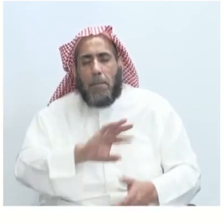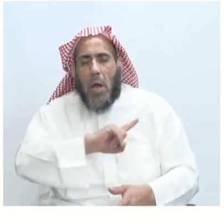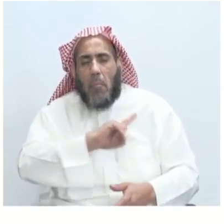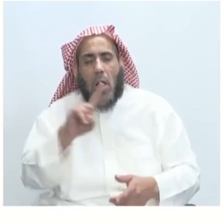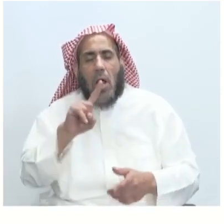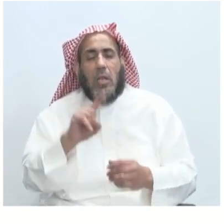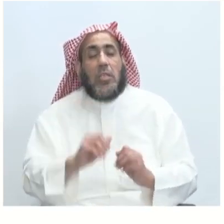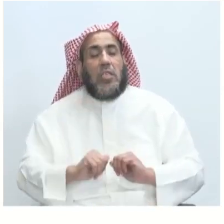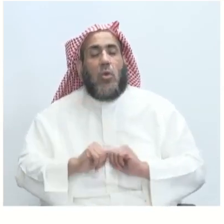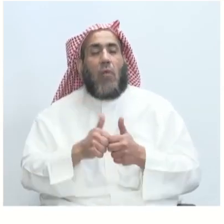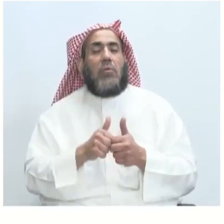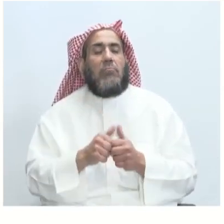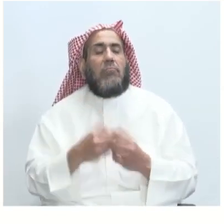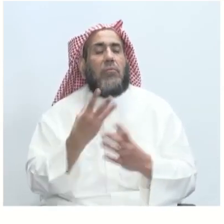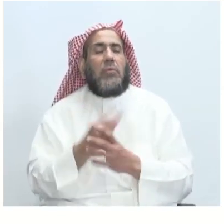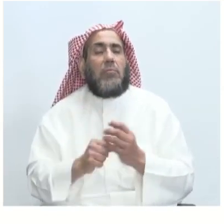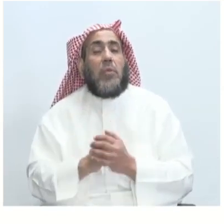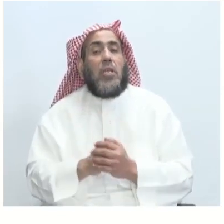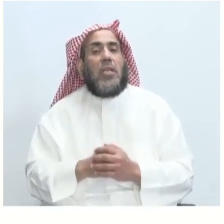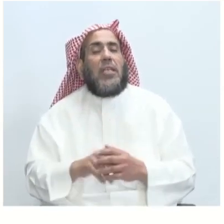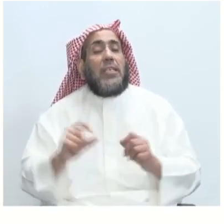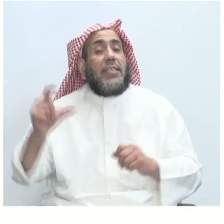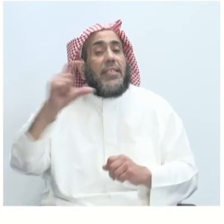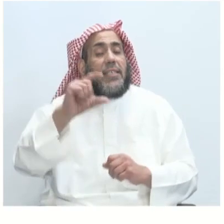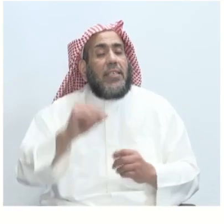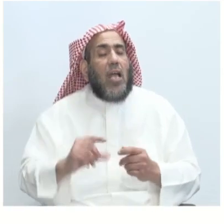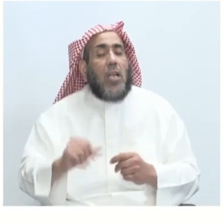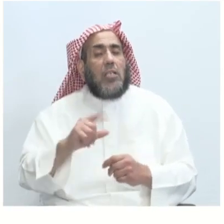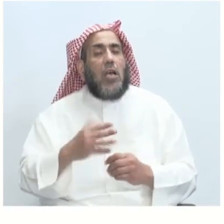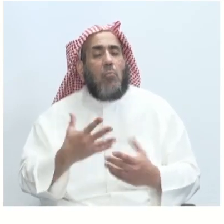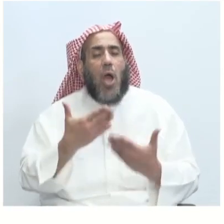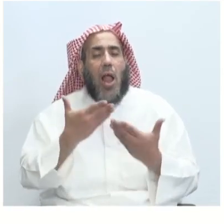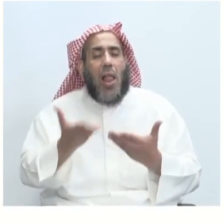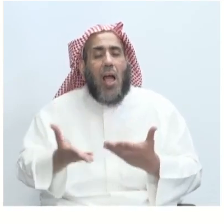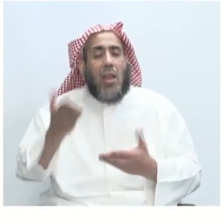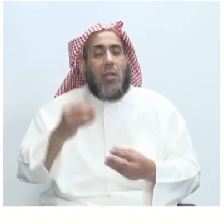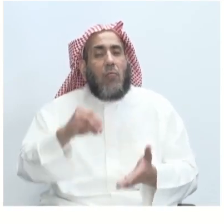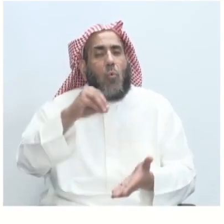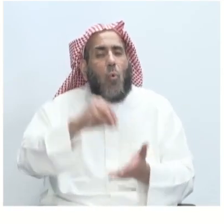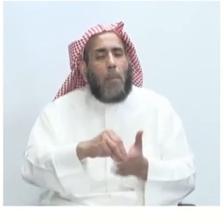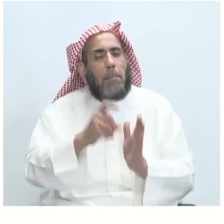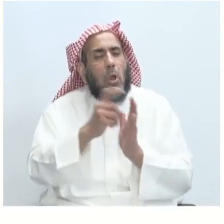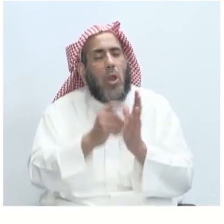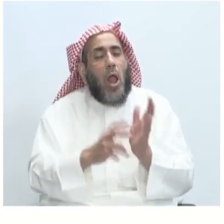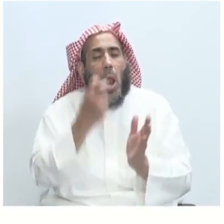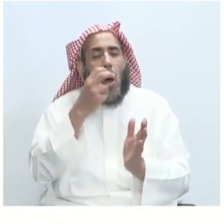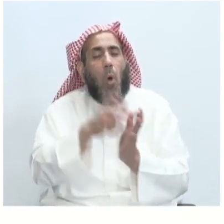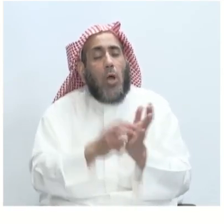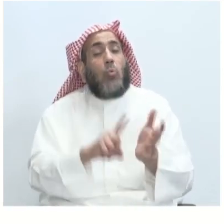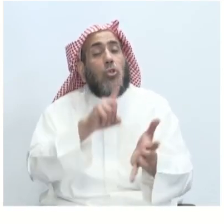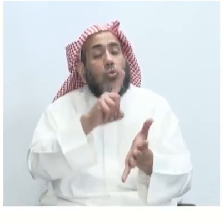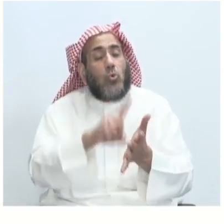كانت الدوافع فا ابنائي وبنات الطلاب الدين الاسلامي الحنيف وضع لنا القواعد ووضع لنا